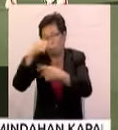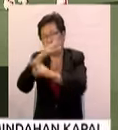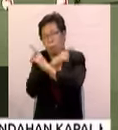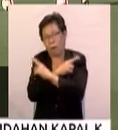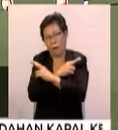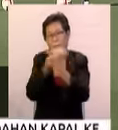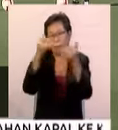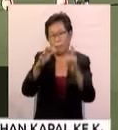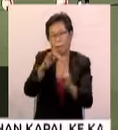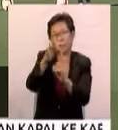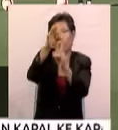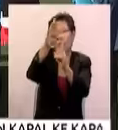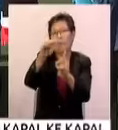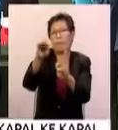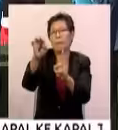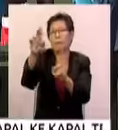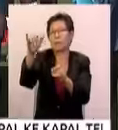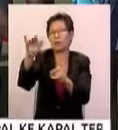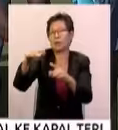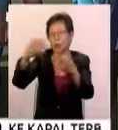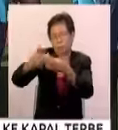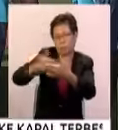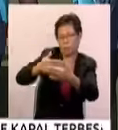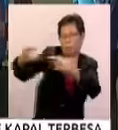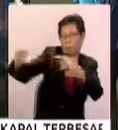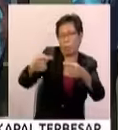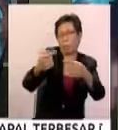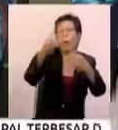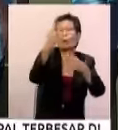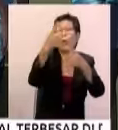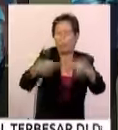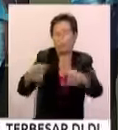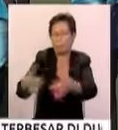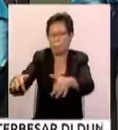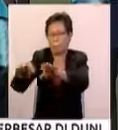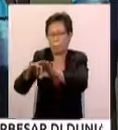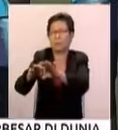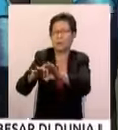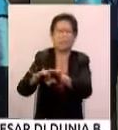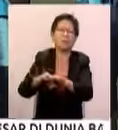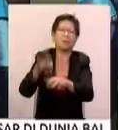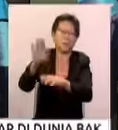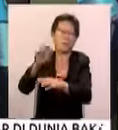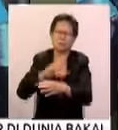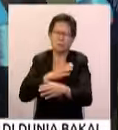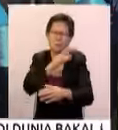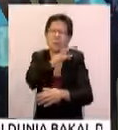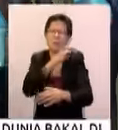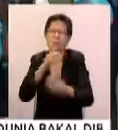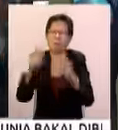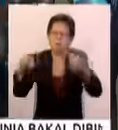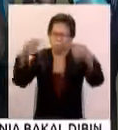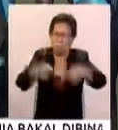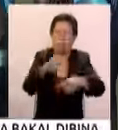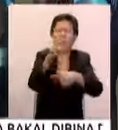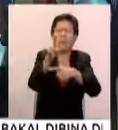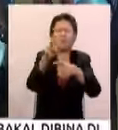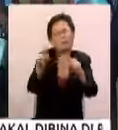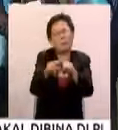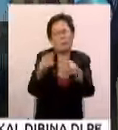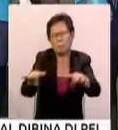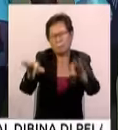merehatkan pemain utamanya Messi sebelum beraksi dalam dua perlawanan penting. Bagaimanapun, Valverde mengatakan mengakui pertemuan dengan Villarreal sama